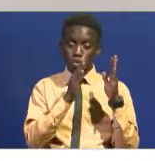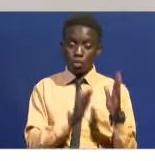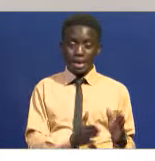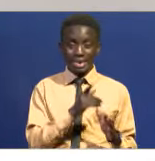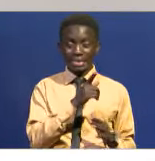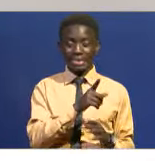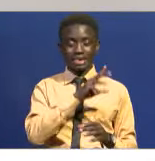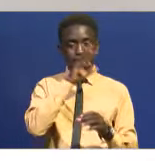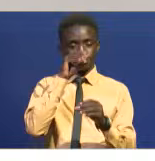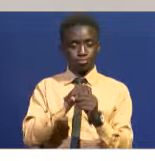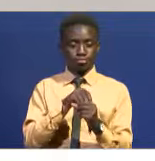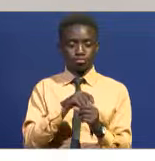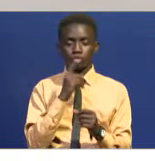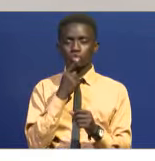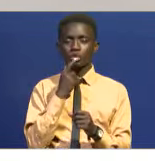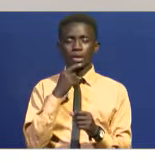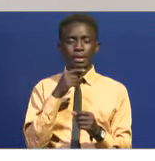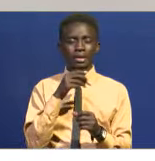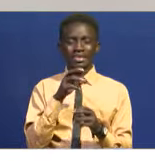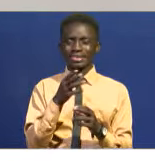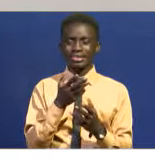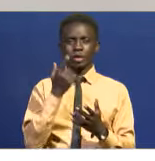into sexual activities